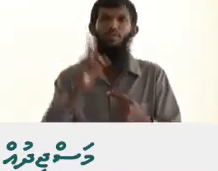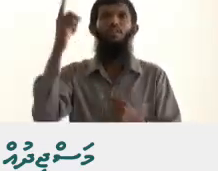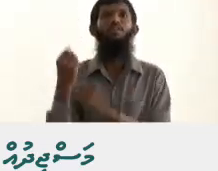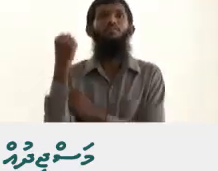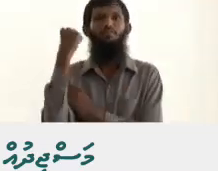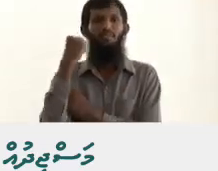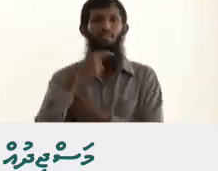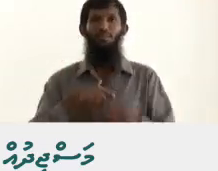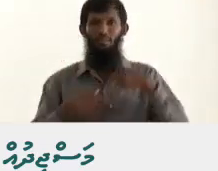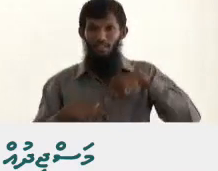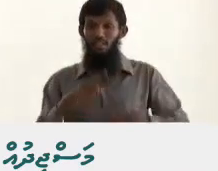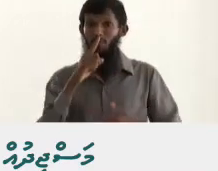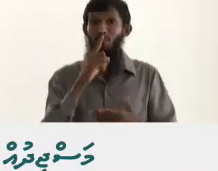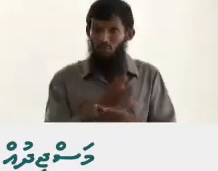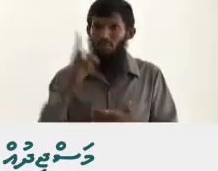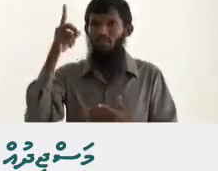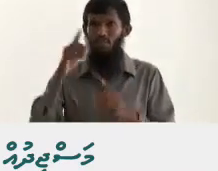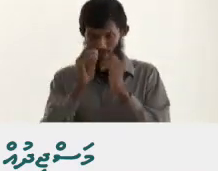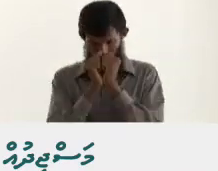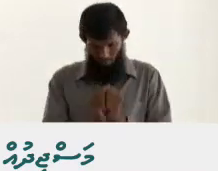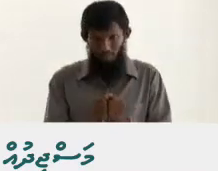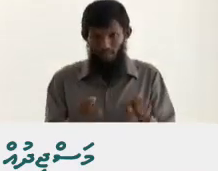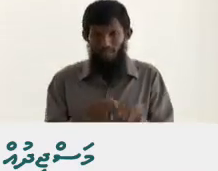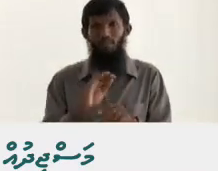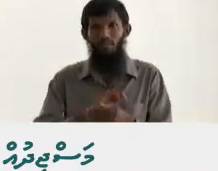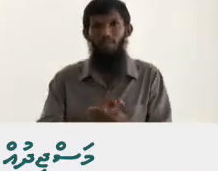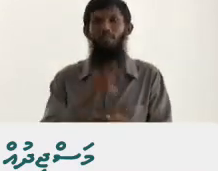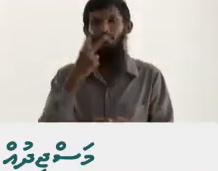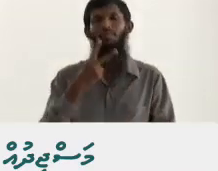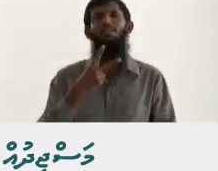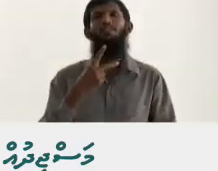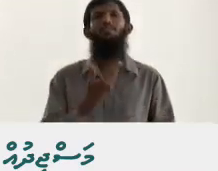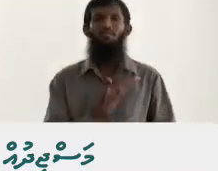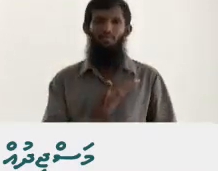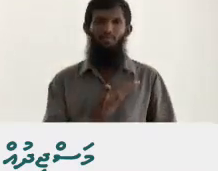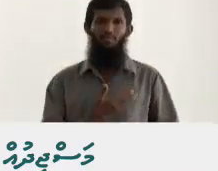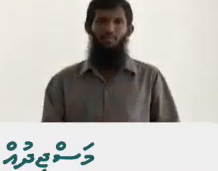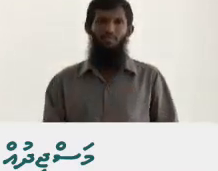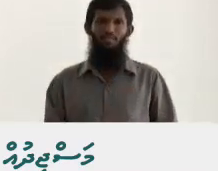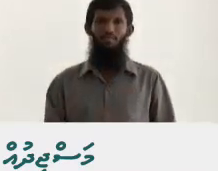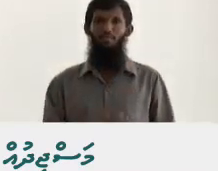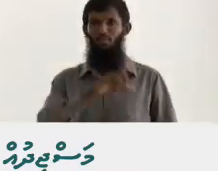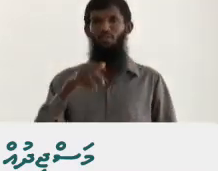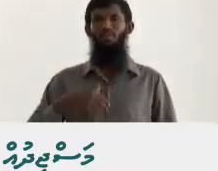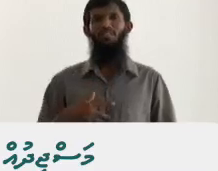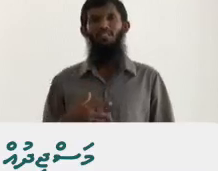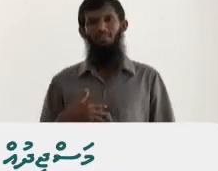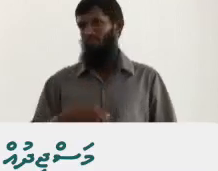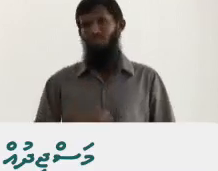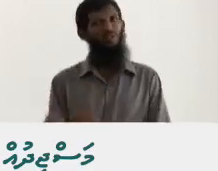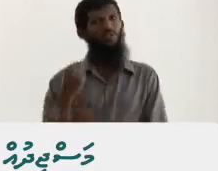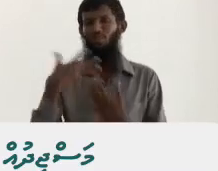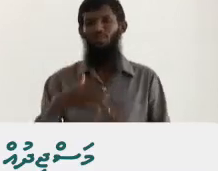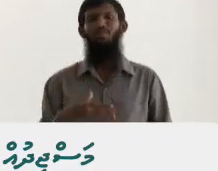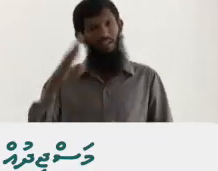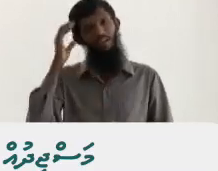teduveri kama ikhlas terikam belleuma insana enaage nikamatikan ihsas ko buda kama aniya verikan du